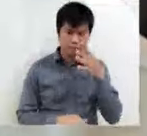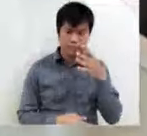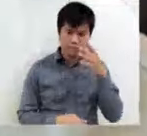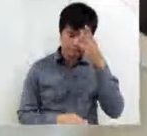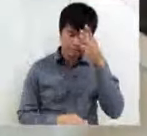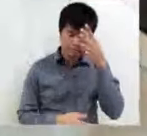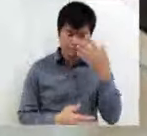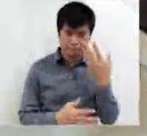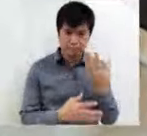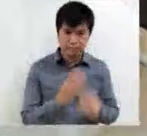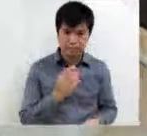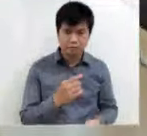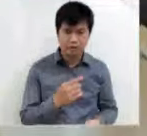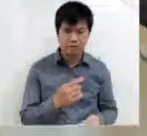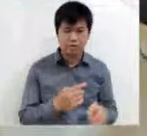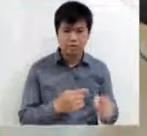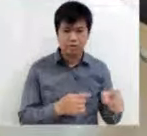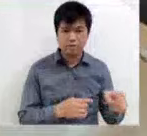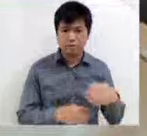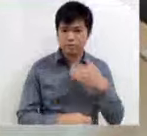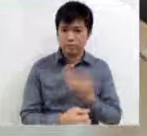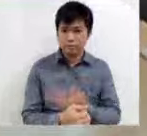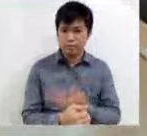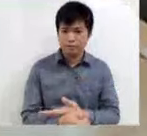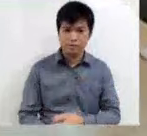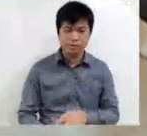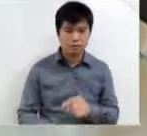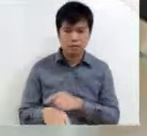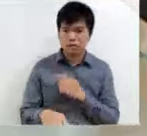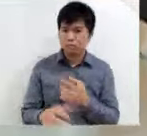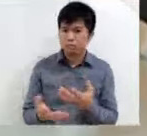Tagal-tagal namin yung ginusto magkaanak.